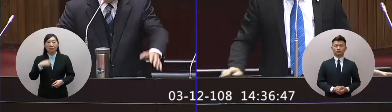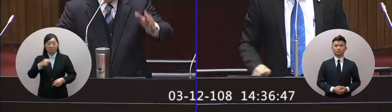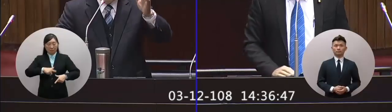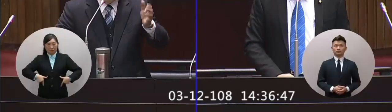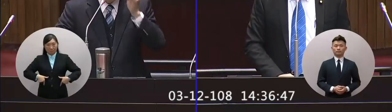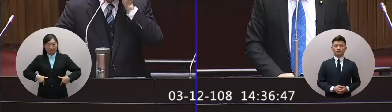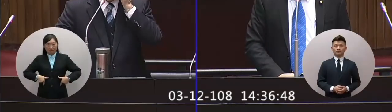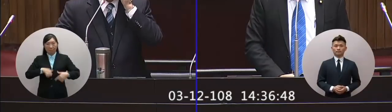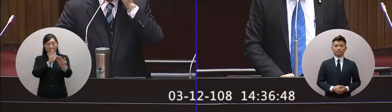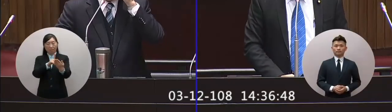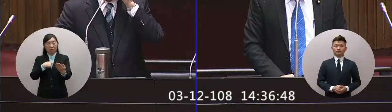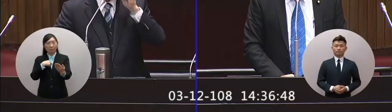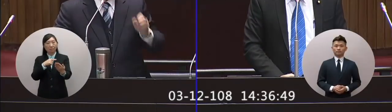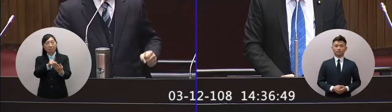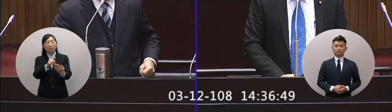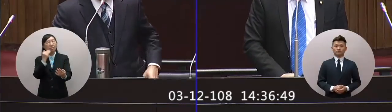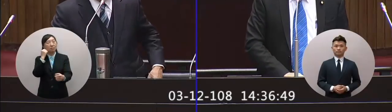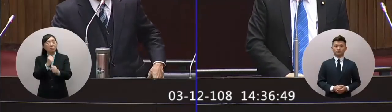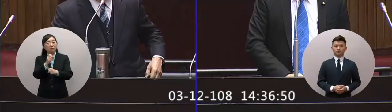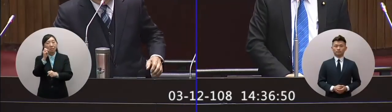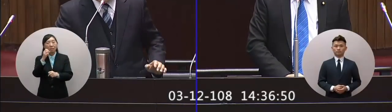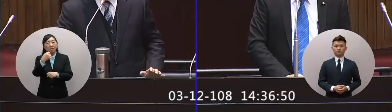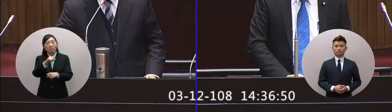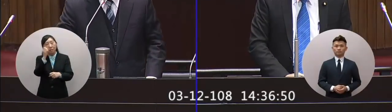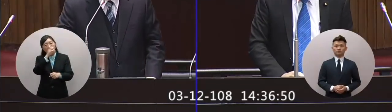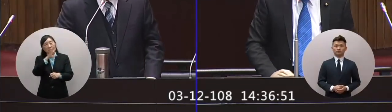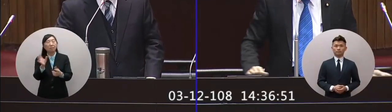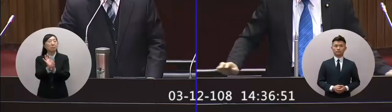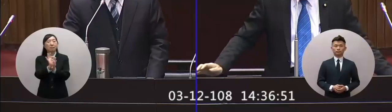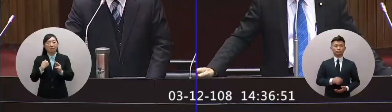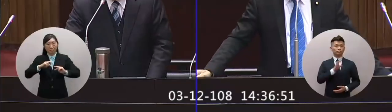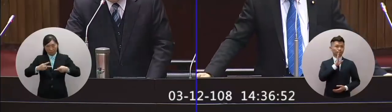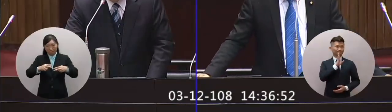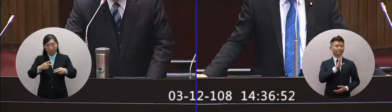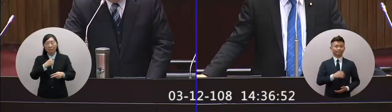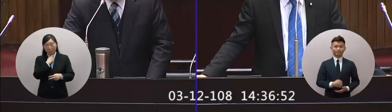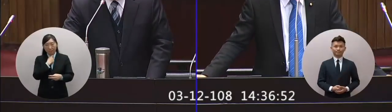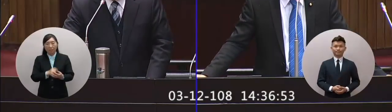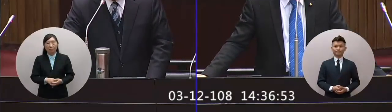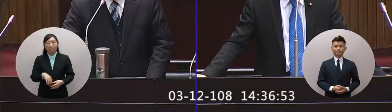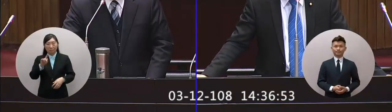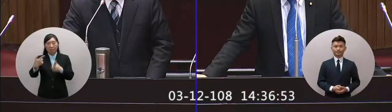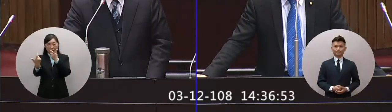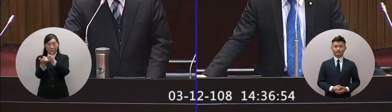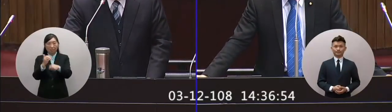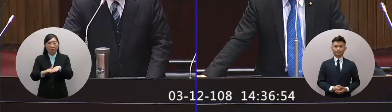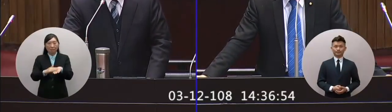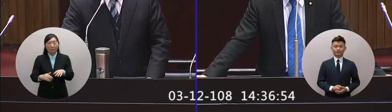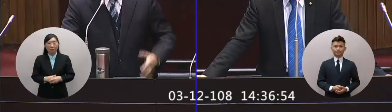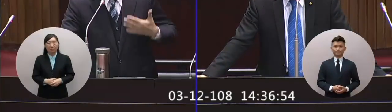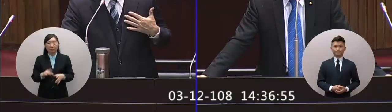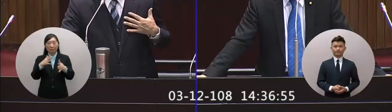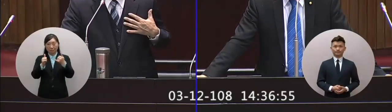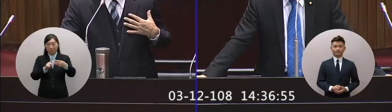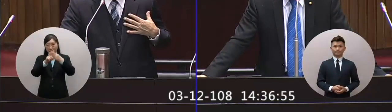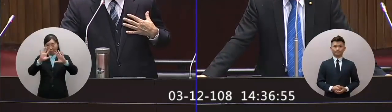面对我们没有做好的地方，赶快来把它做得更好，这才是符合民意的。因为民主